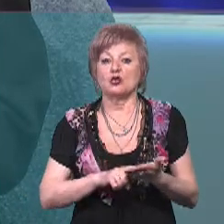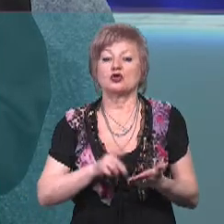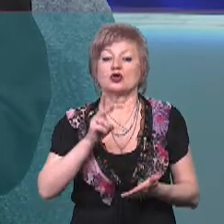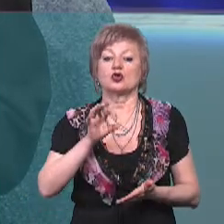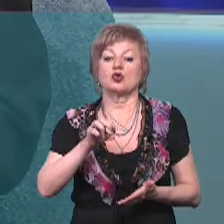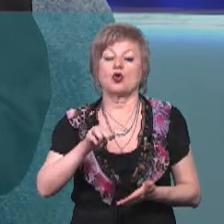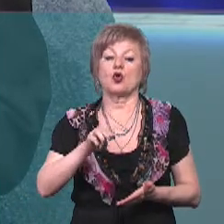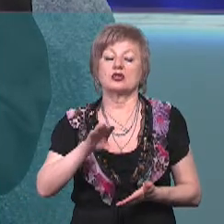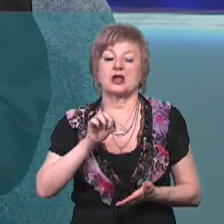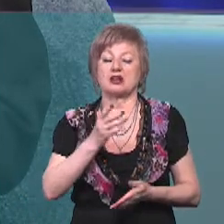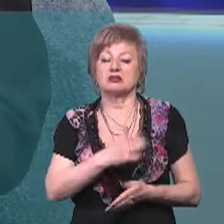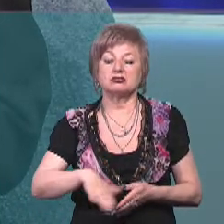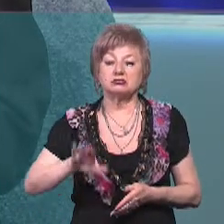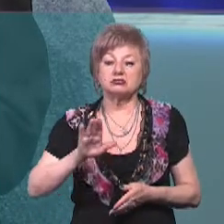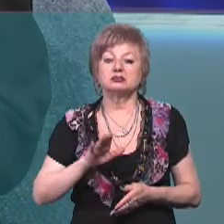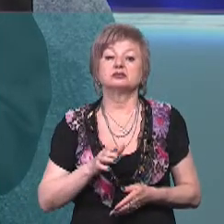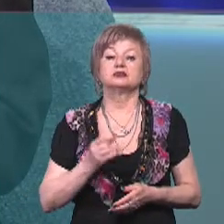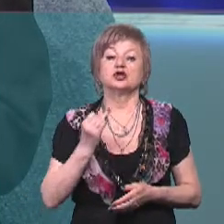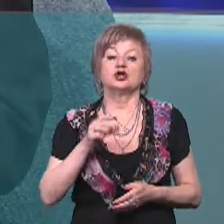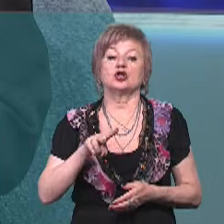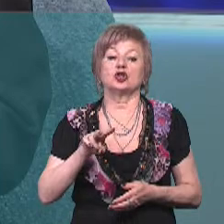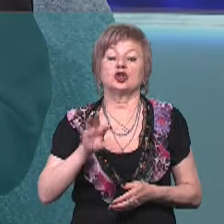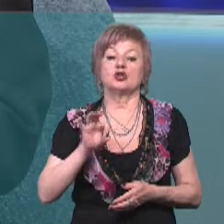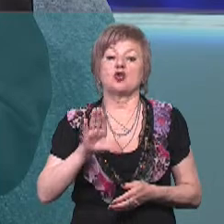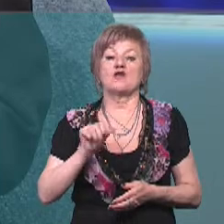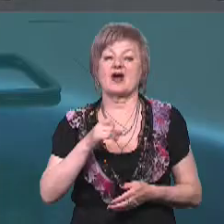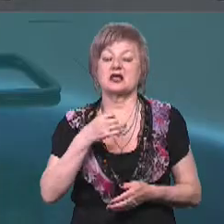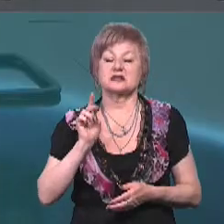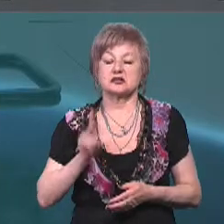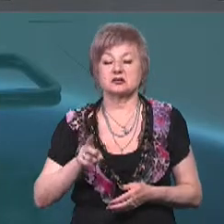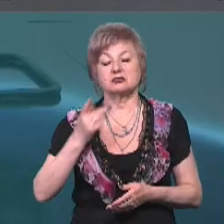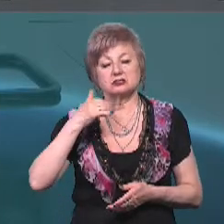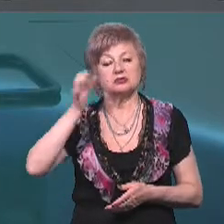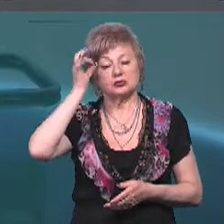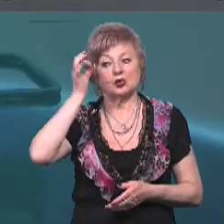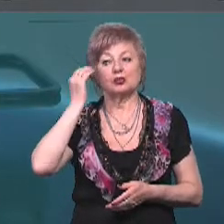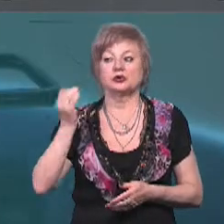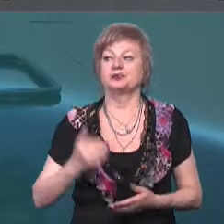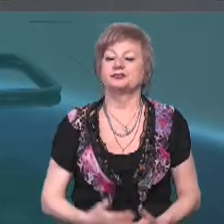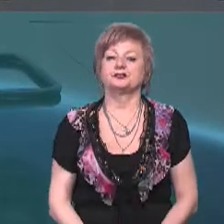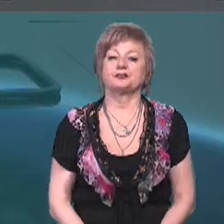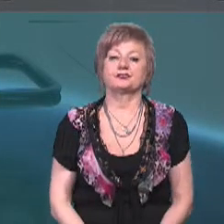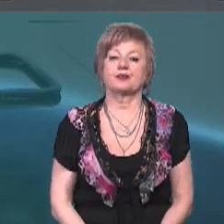під Іловайськом. І він з нами поділився своїми спогадами. Давайте переглянемо цей сюжет.